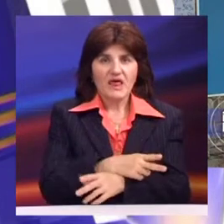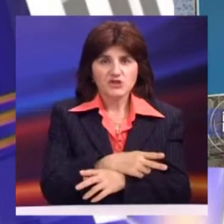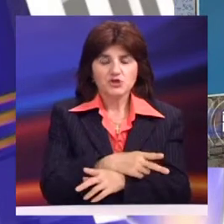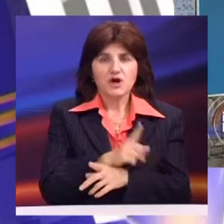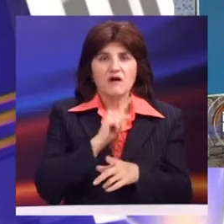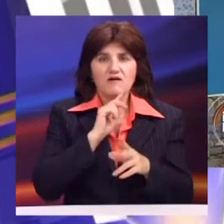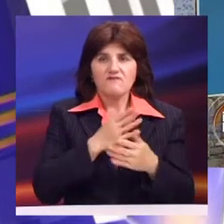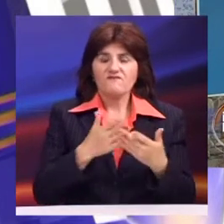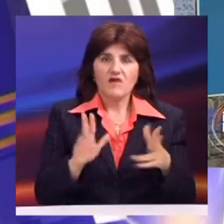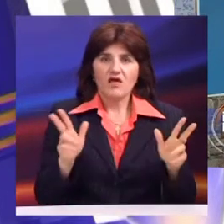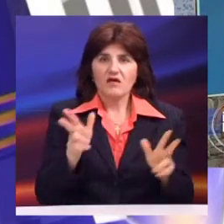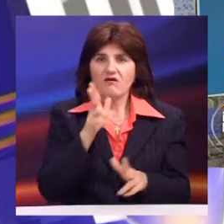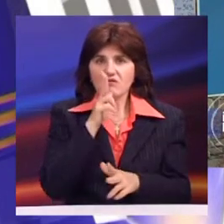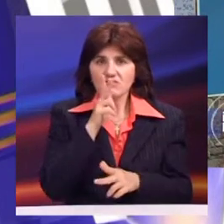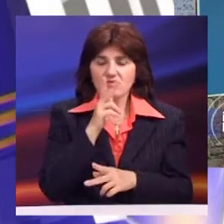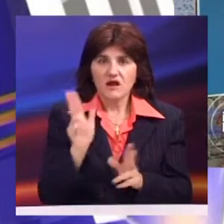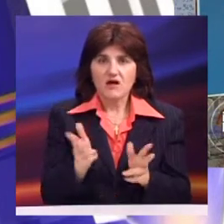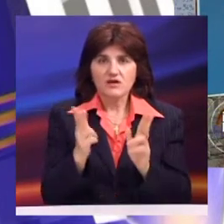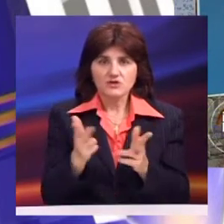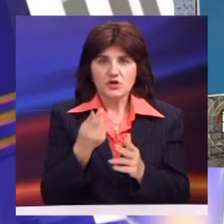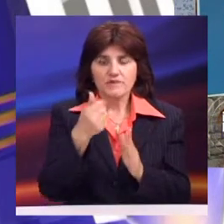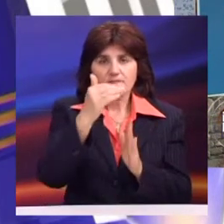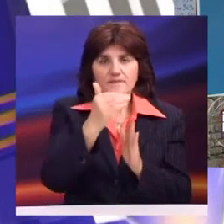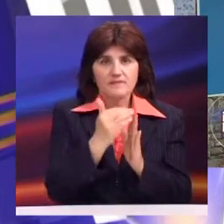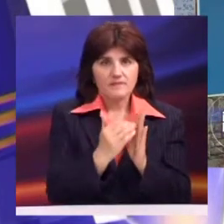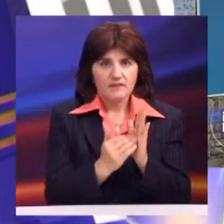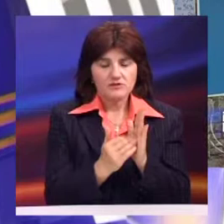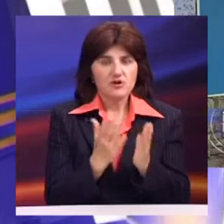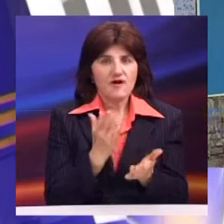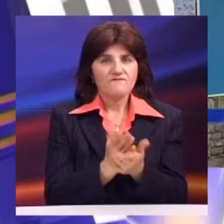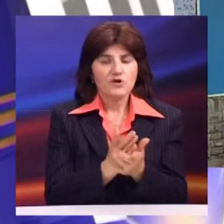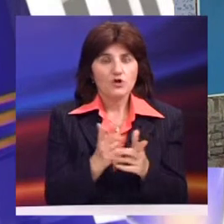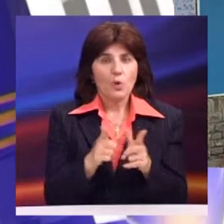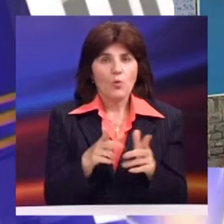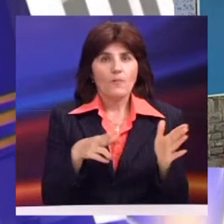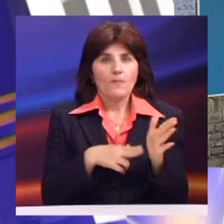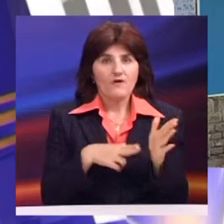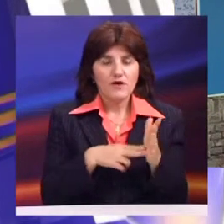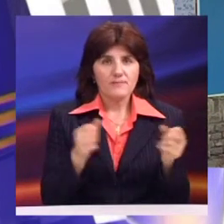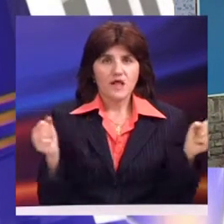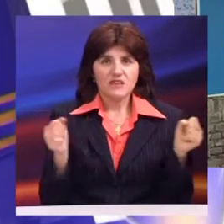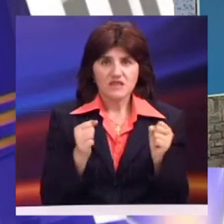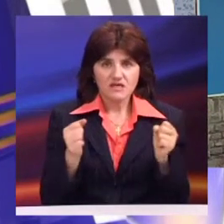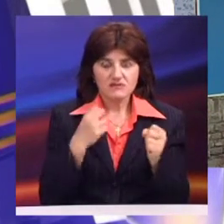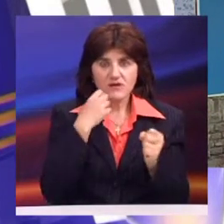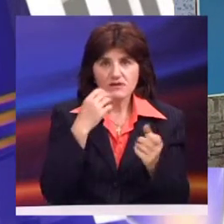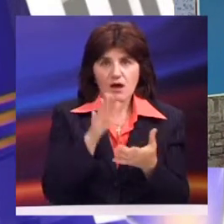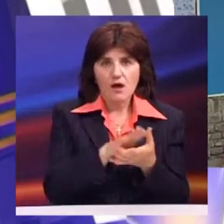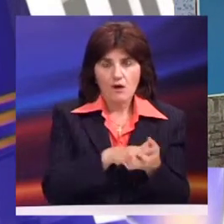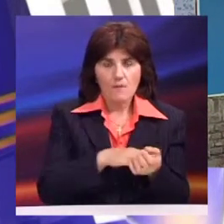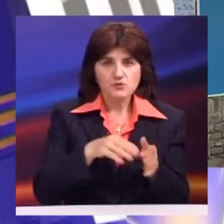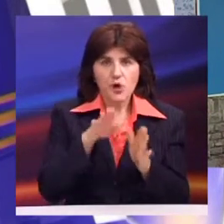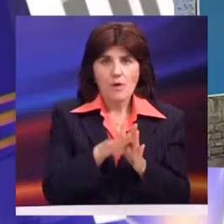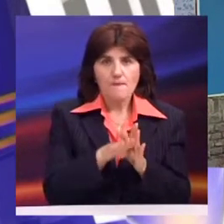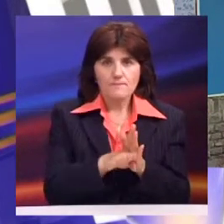Grčkoj, dosta je velika potražnja i oni daju niže cene, na primjer, već u novembru, decembru, kad počinju